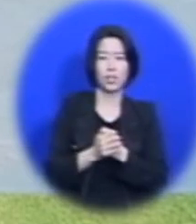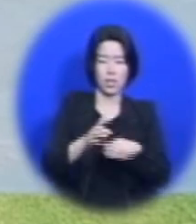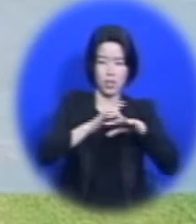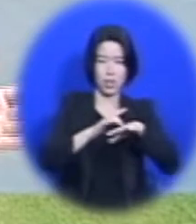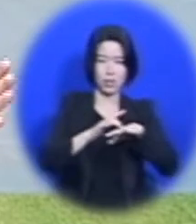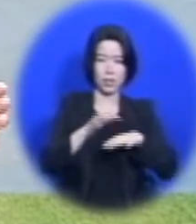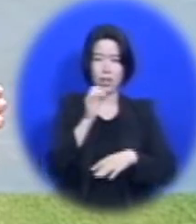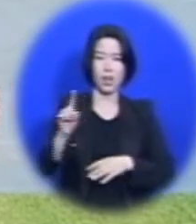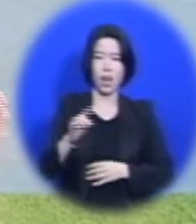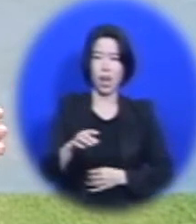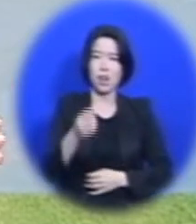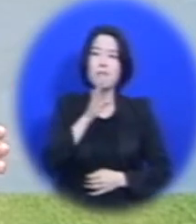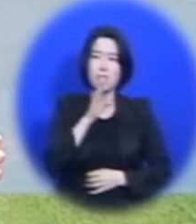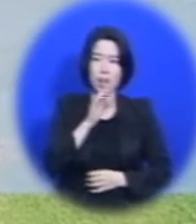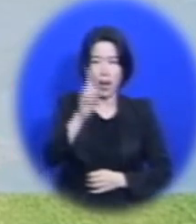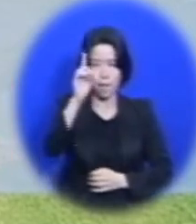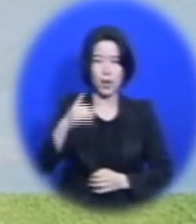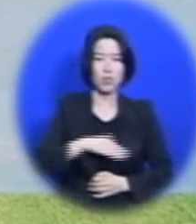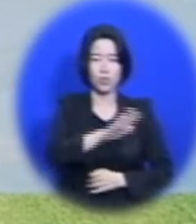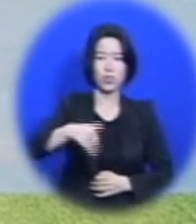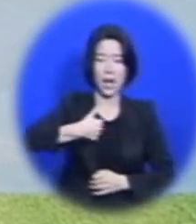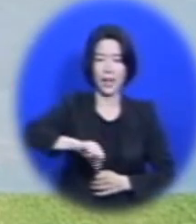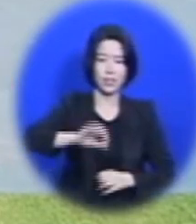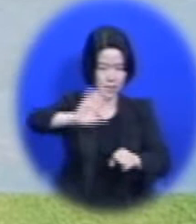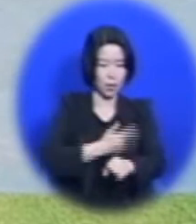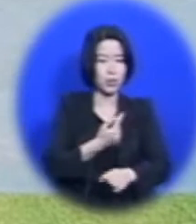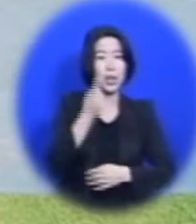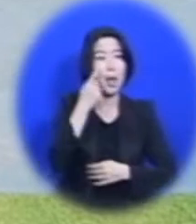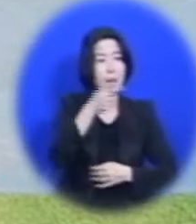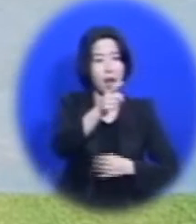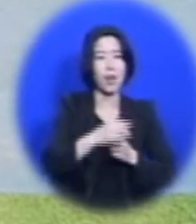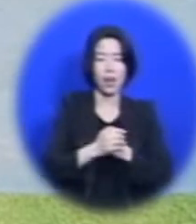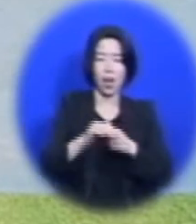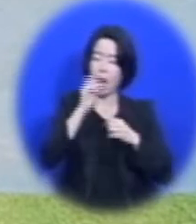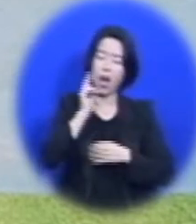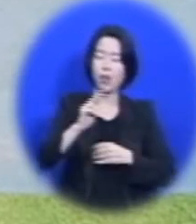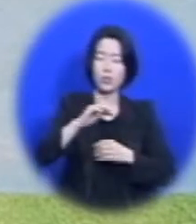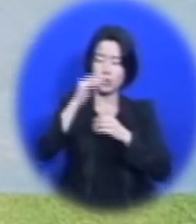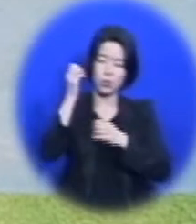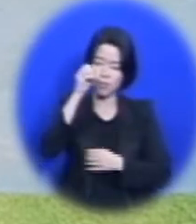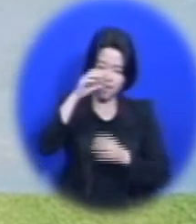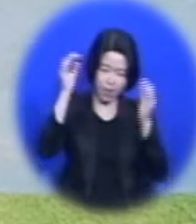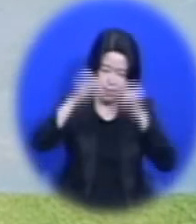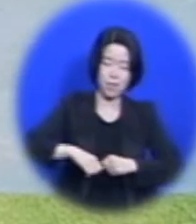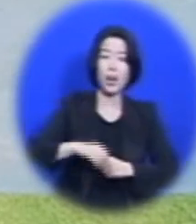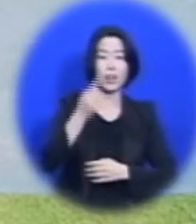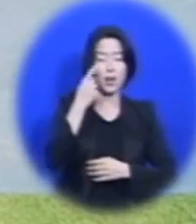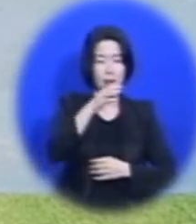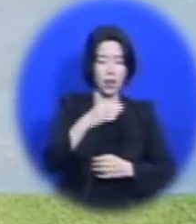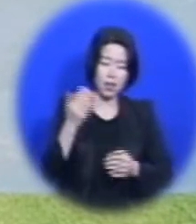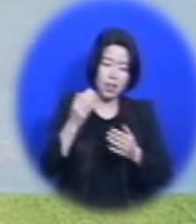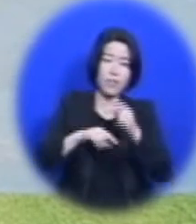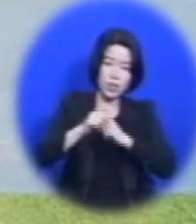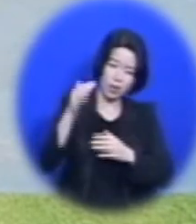사탄아, 그래, 한번 우리 아들 잘못되게 한번 해봐. 아주 망하게 한번 해봐. 더 타락시켜봐.